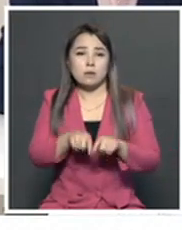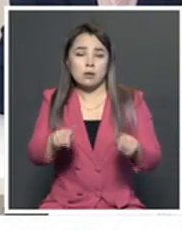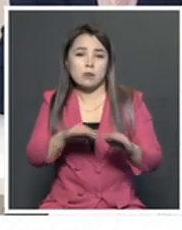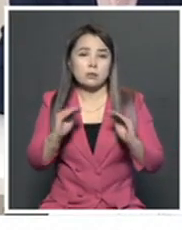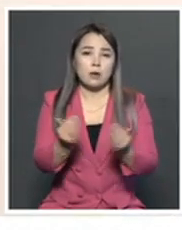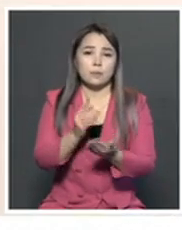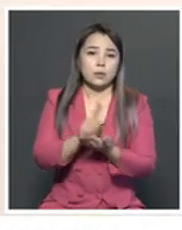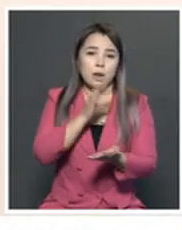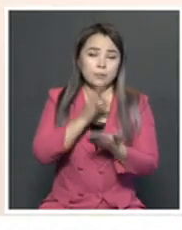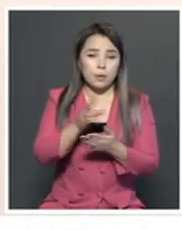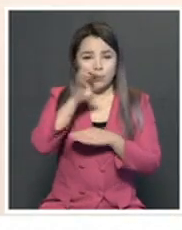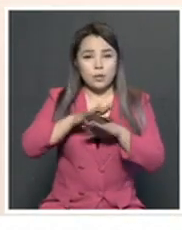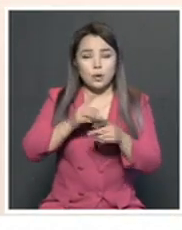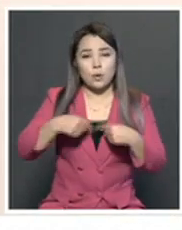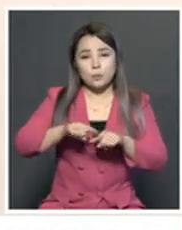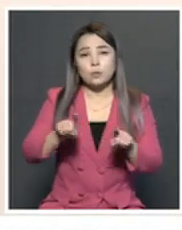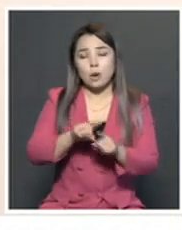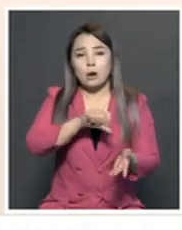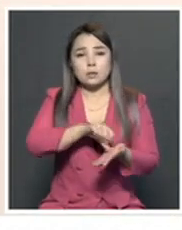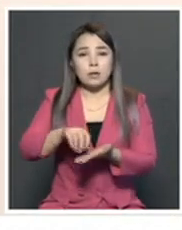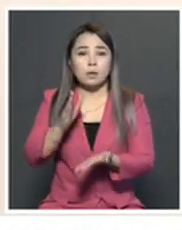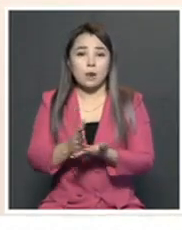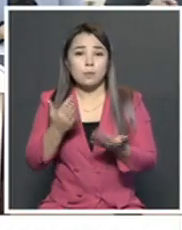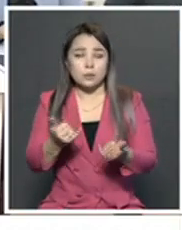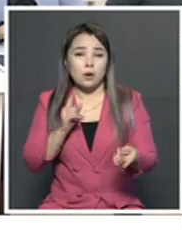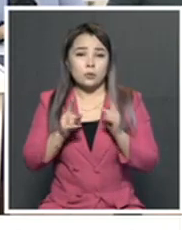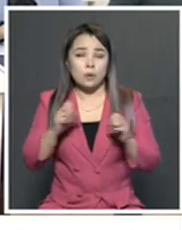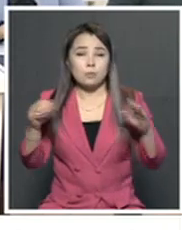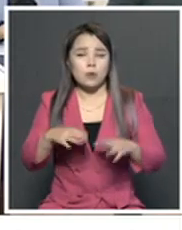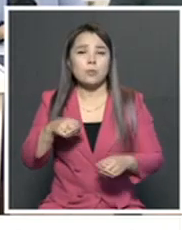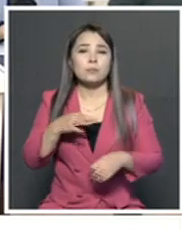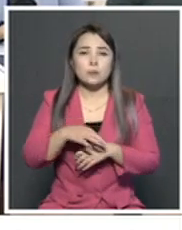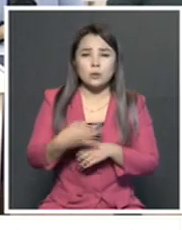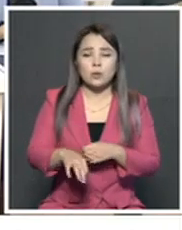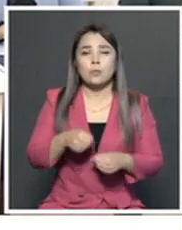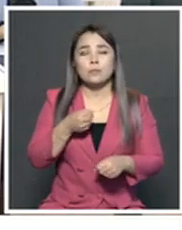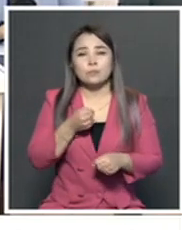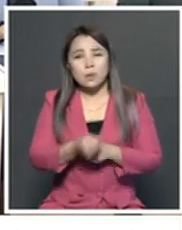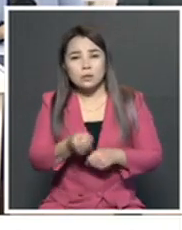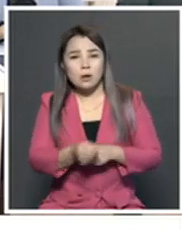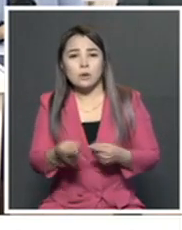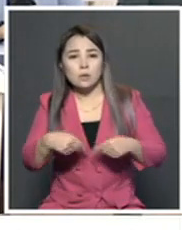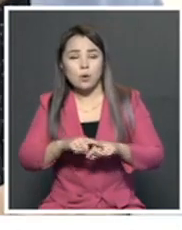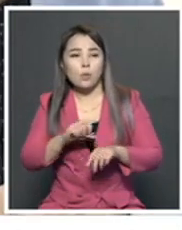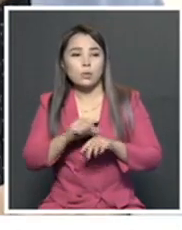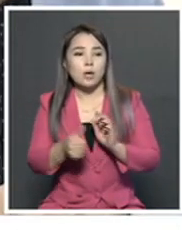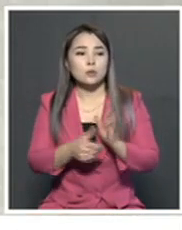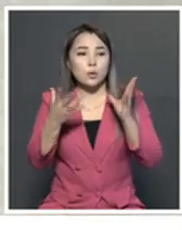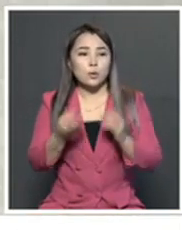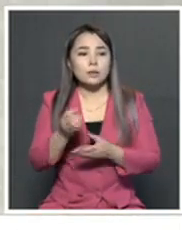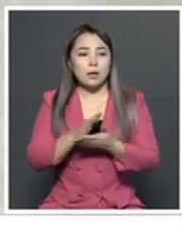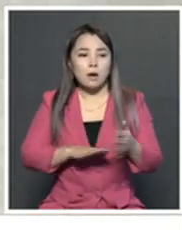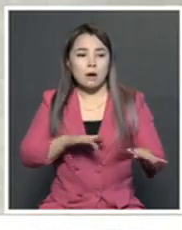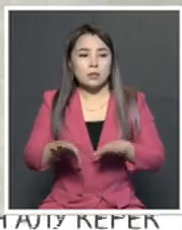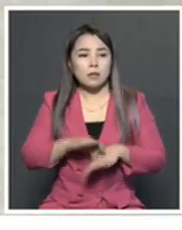Оған мемлекеттік органдар мен үкіметтік емес ұйымдар қатысты. Айта кетейік, жиын зорлық-зомбылыққа қарсы 16 күн акциясы аясында ұйымдастырылып отыр. Ішкі